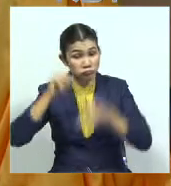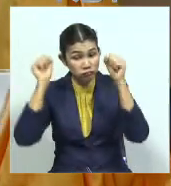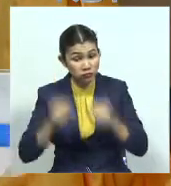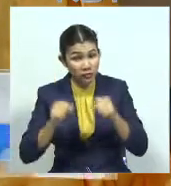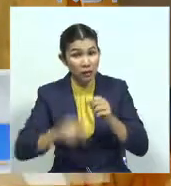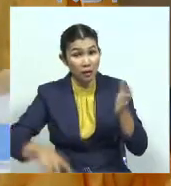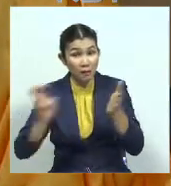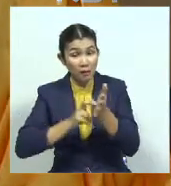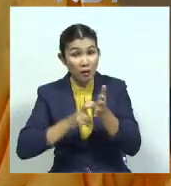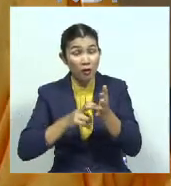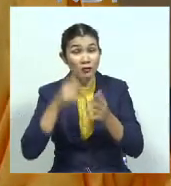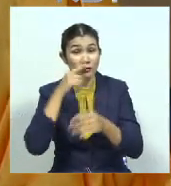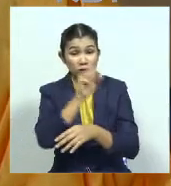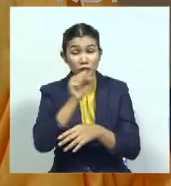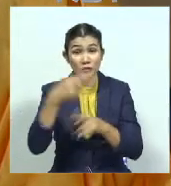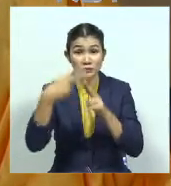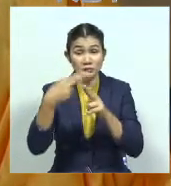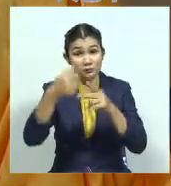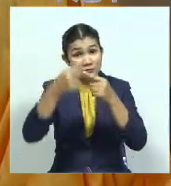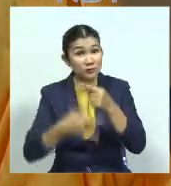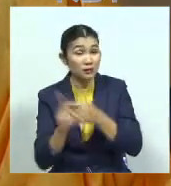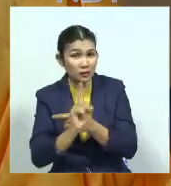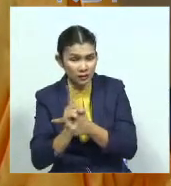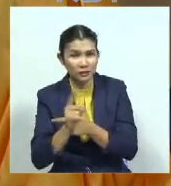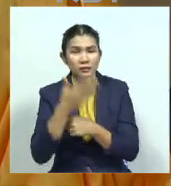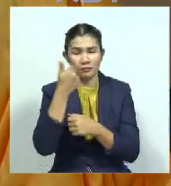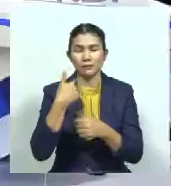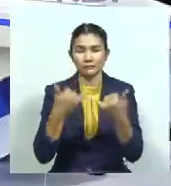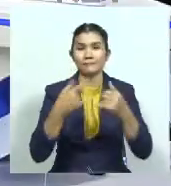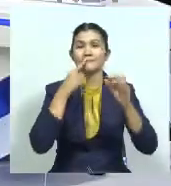องส.ส.แบบบัญชีรายชื่อได้เลยหรือไม่นะคะหลังจากที่มีความชัดเ